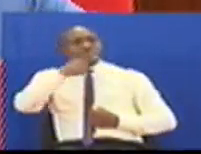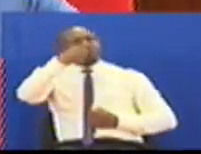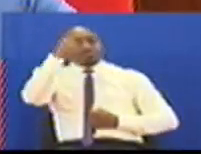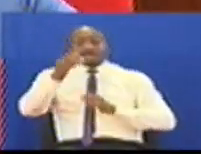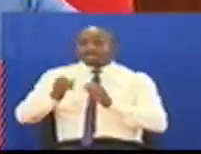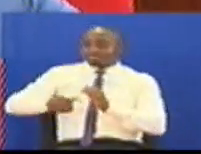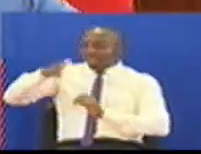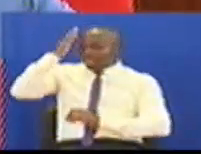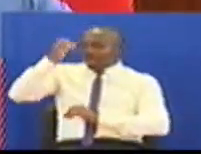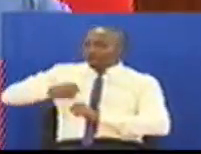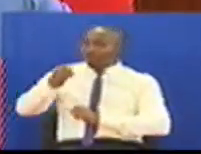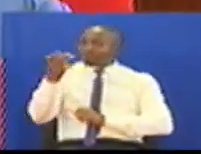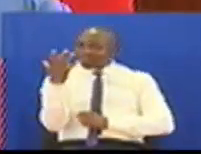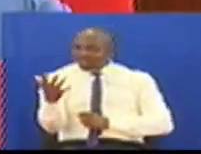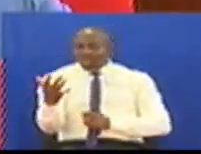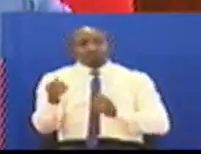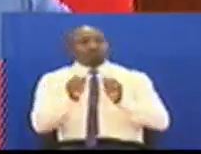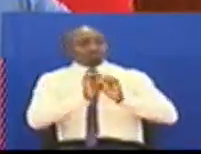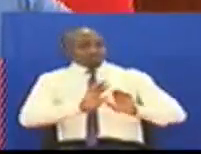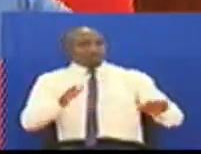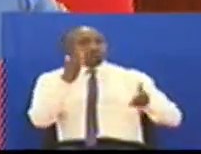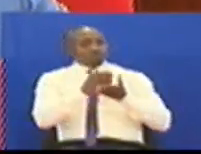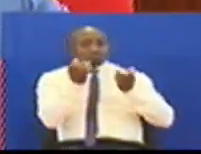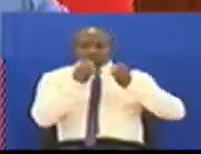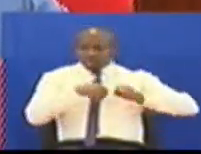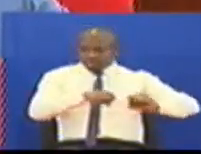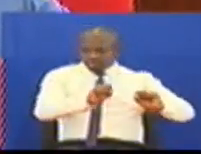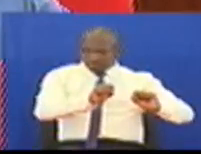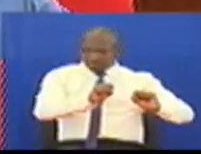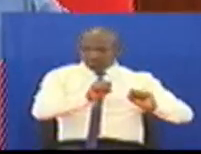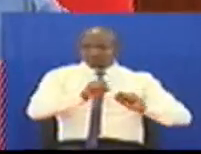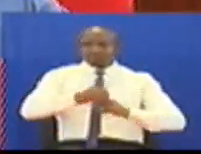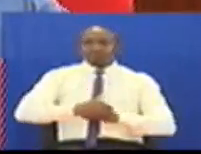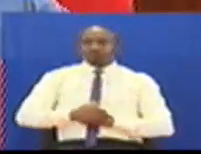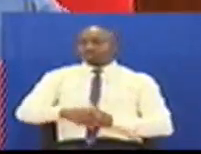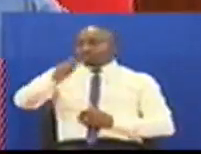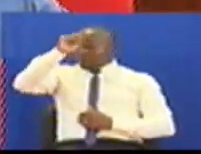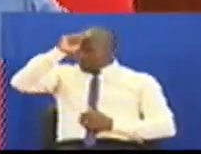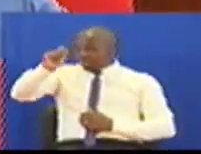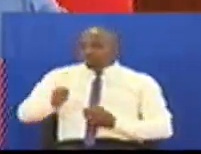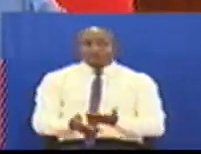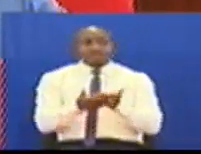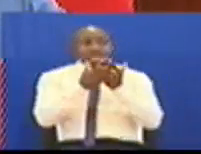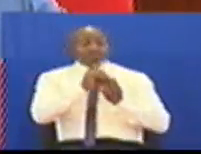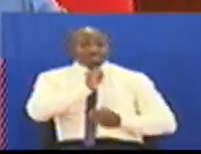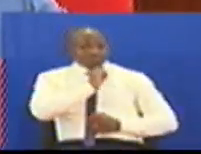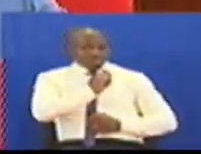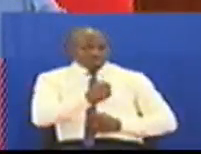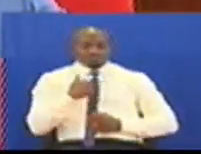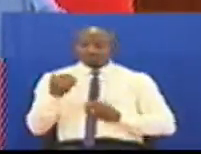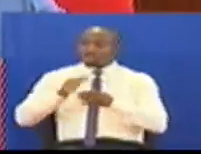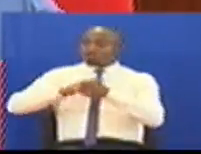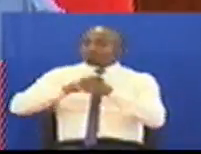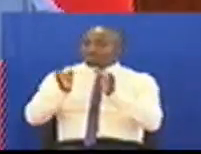au serikali ya Chama cha Mapinduzi ambayo imeweza kuvitekeleza. Mheshimiwa Naibu Spika, napenda nichukue nafasi hii